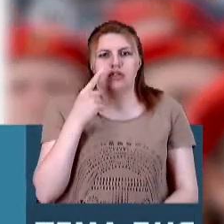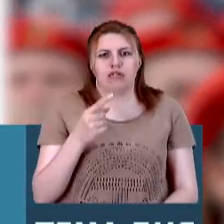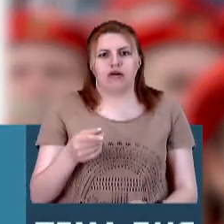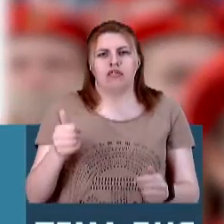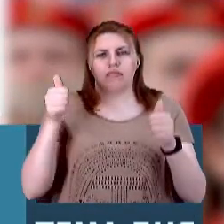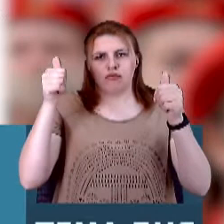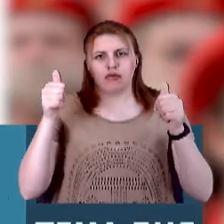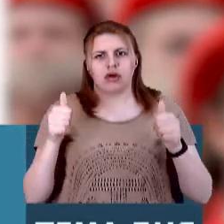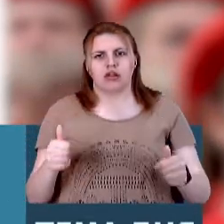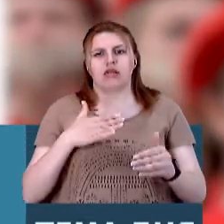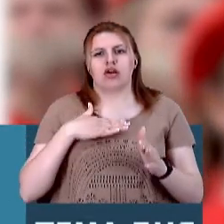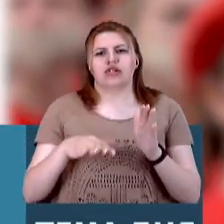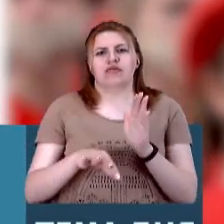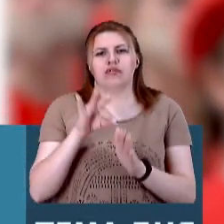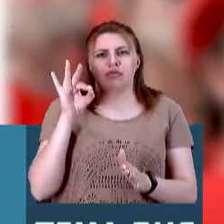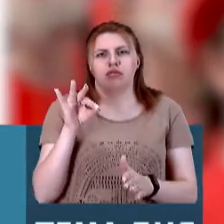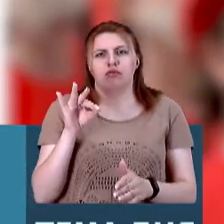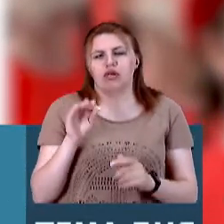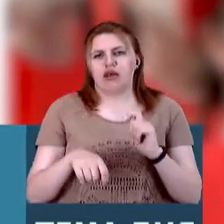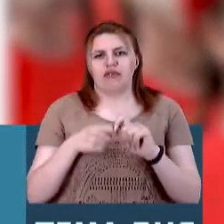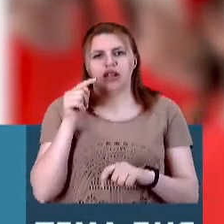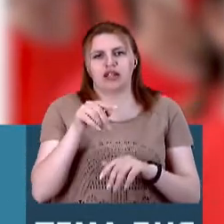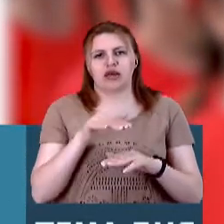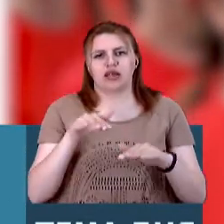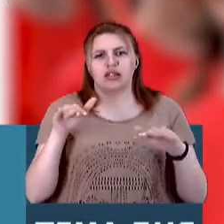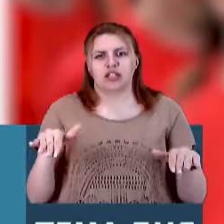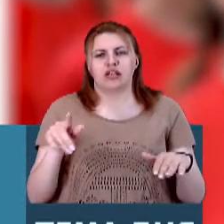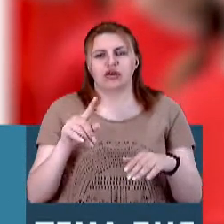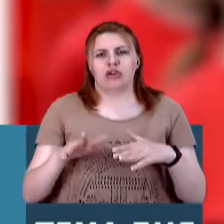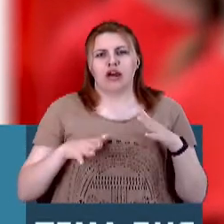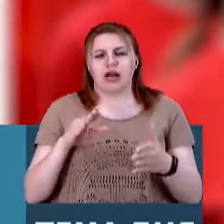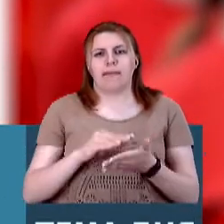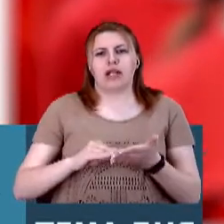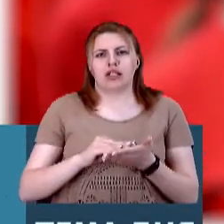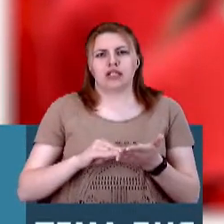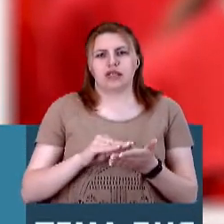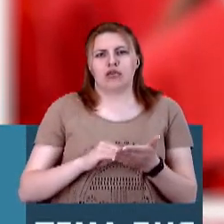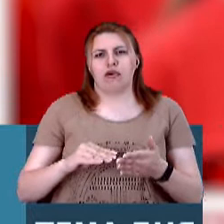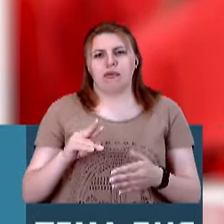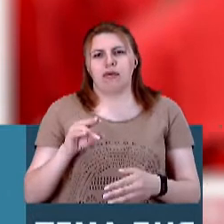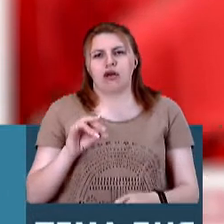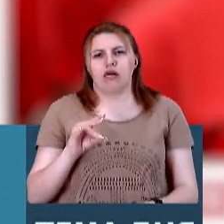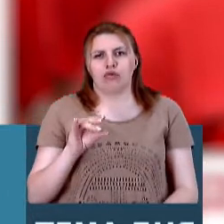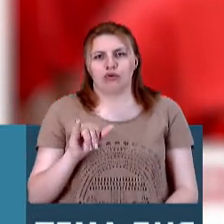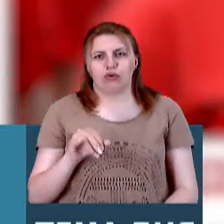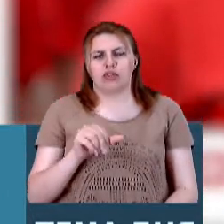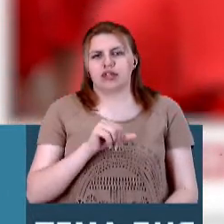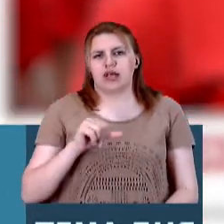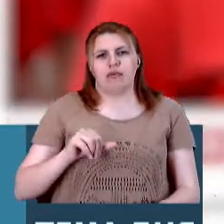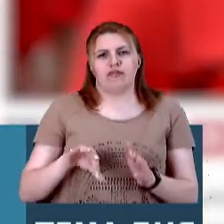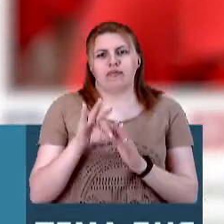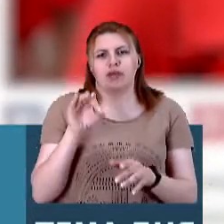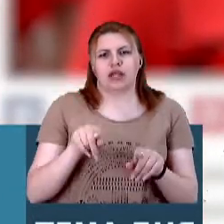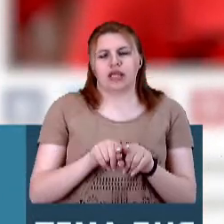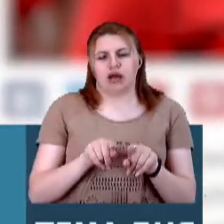з написом «Наш вибір», хоча навряд ті діти, що були виведені на репетицію цього параду, добровільно обирали для себе такий вибір. Замість